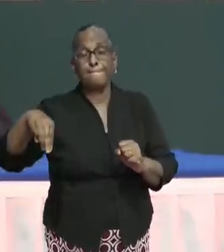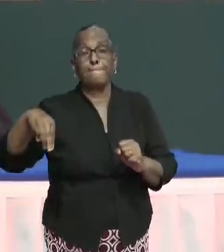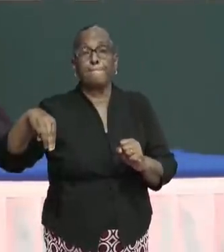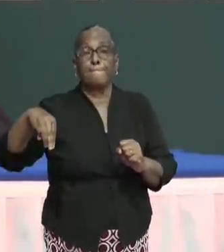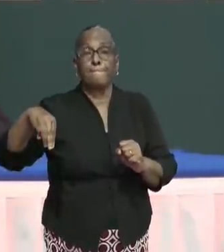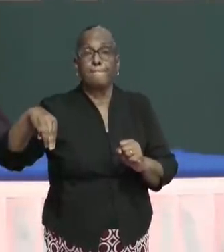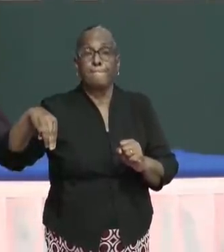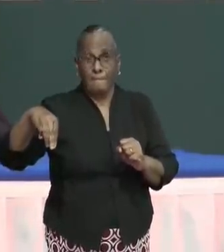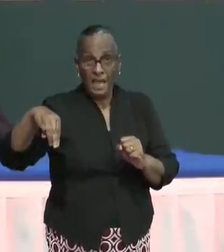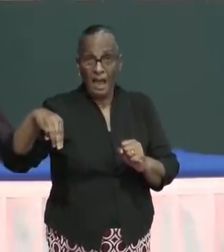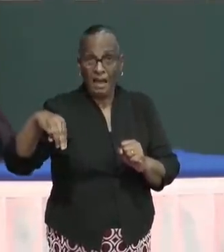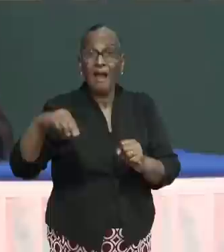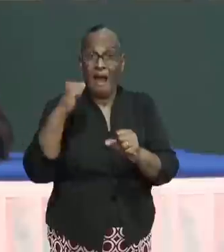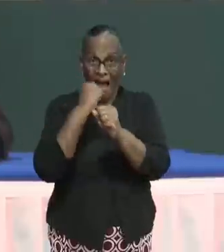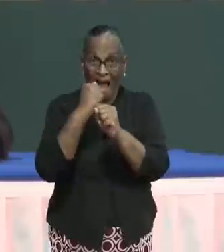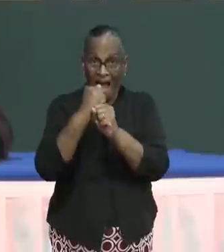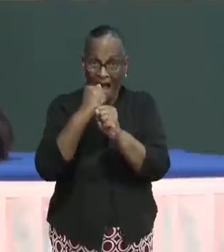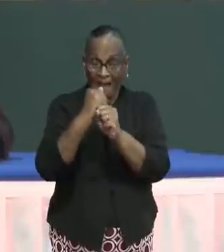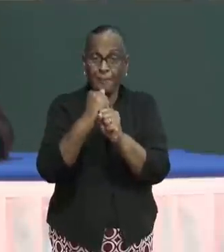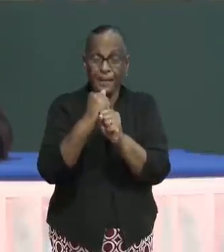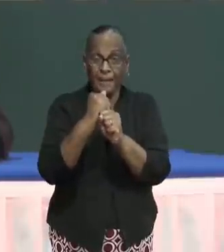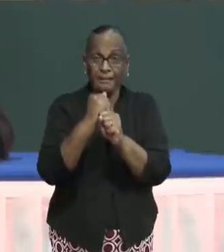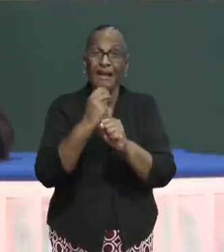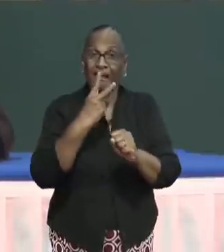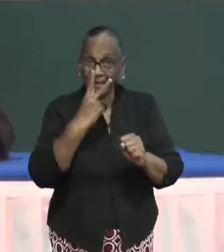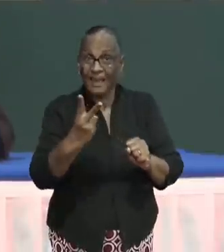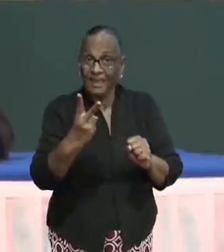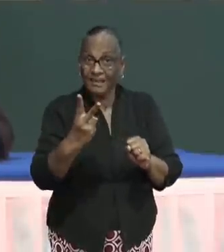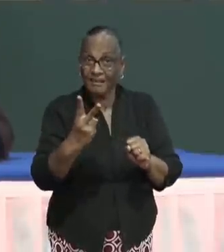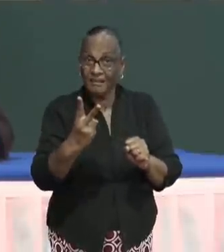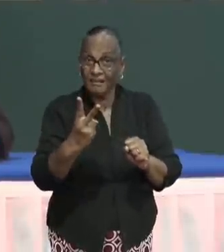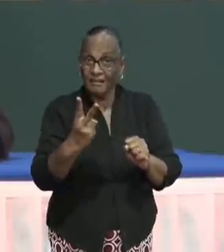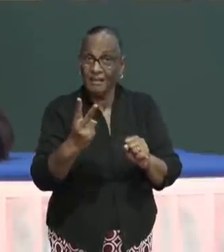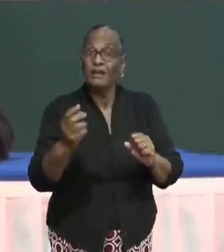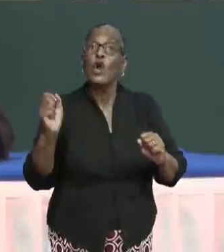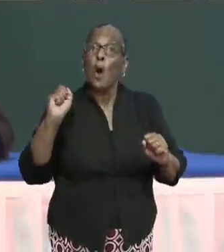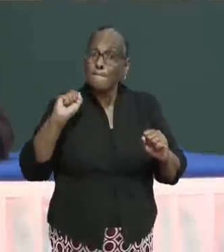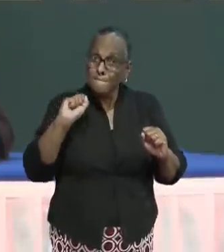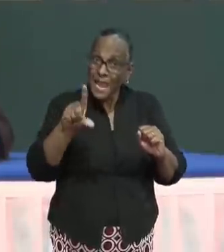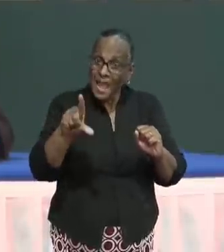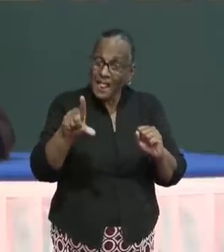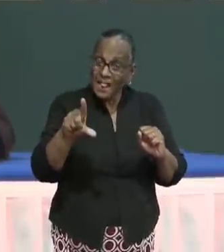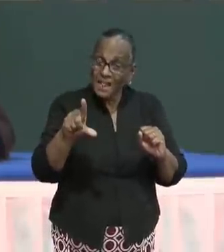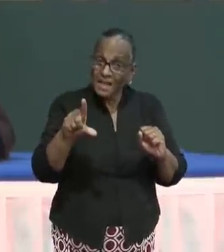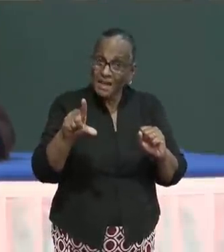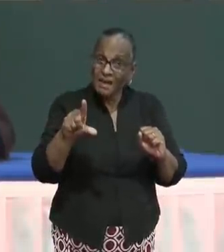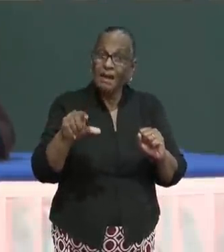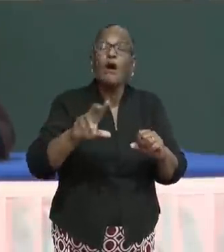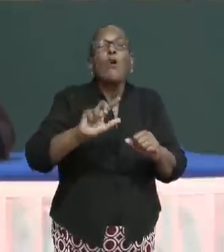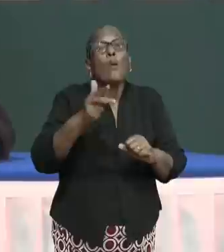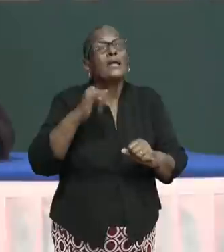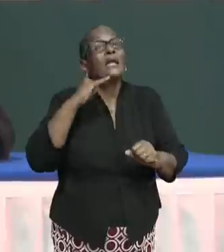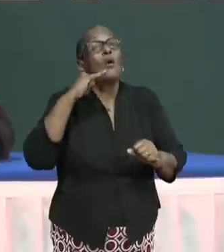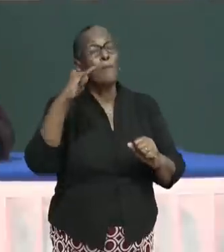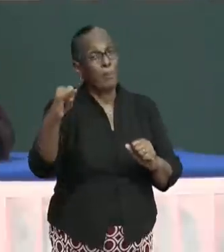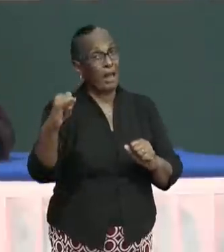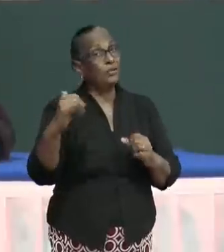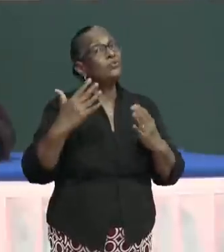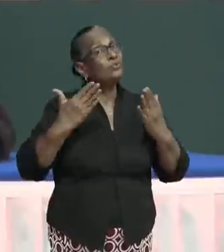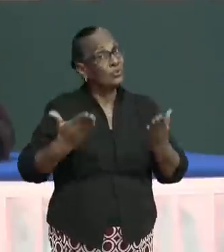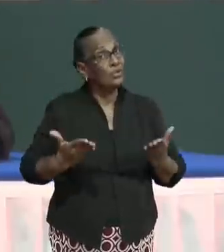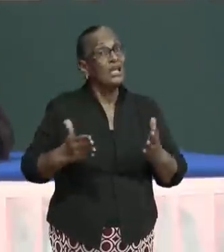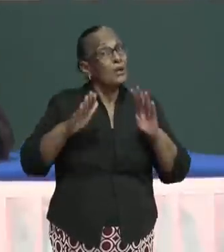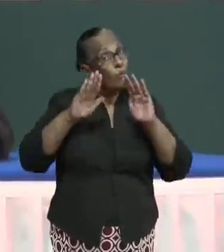mailen van ontvangst van een mail, of niet, van een mail, of wanneer u gebeld moet worden, of wordt u